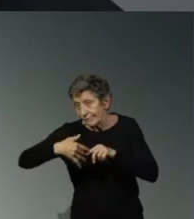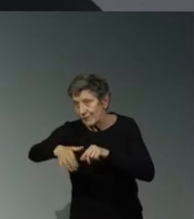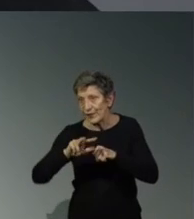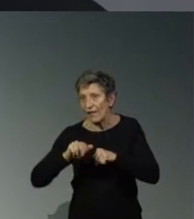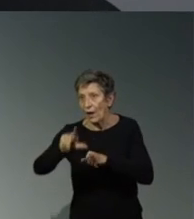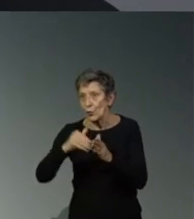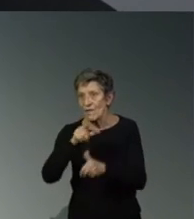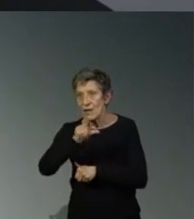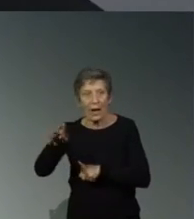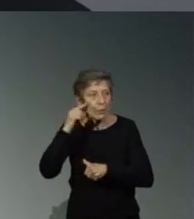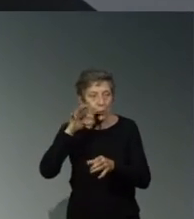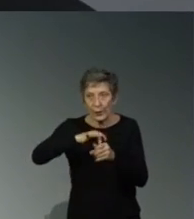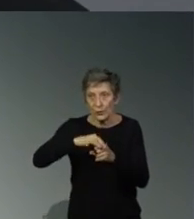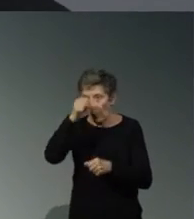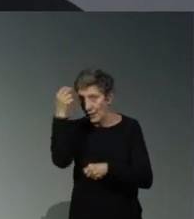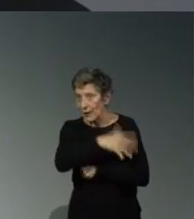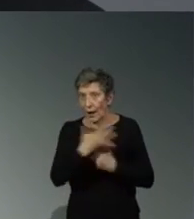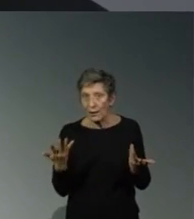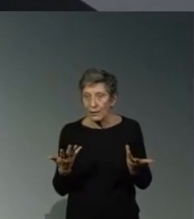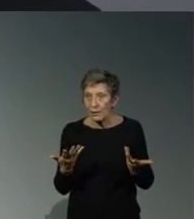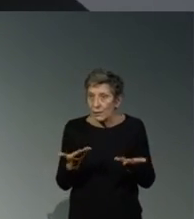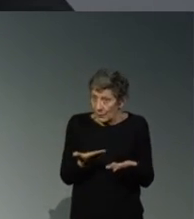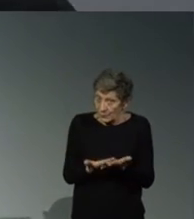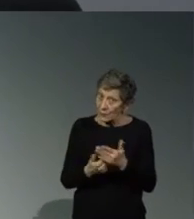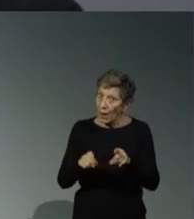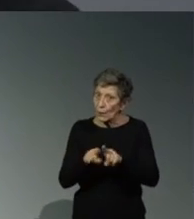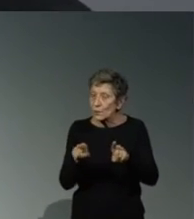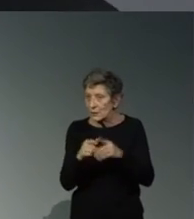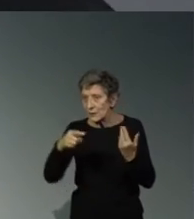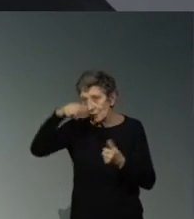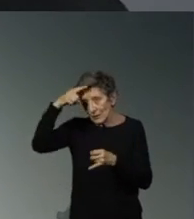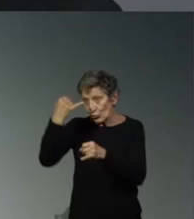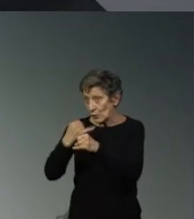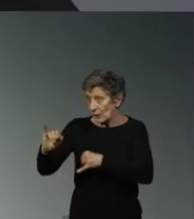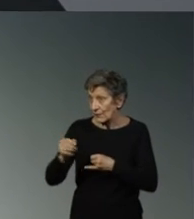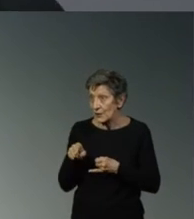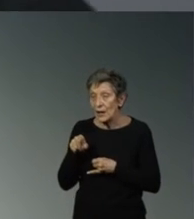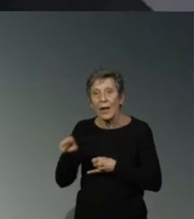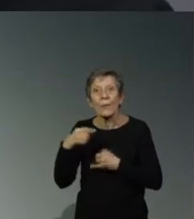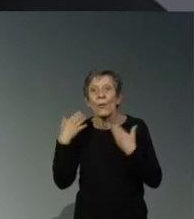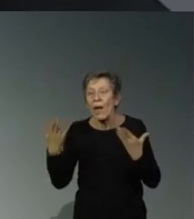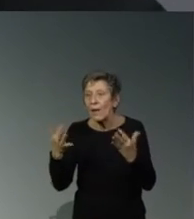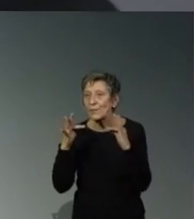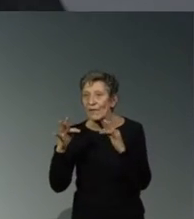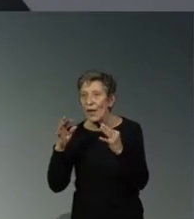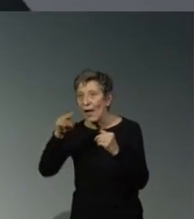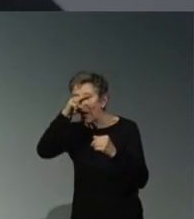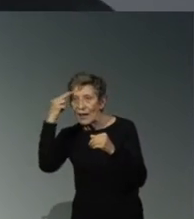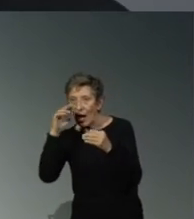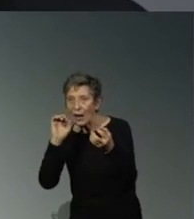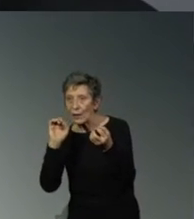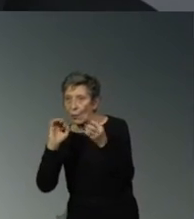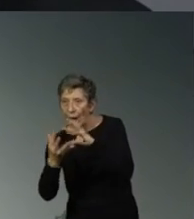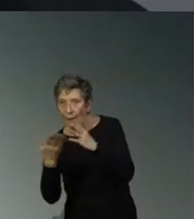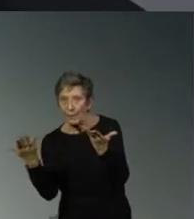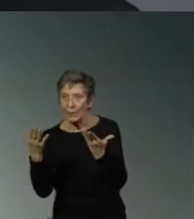américaines. C'est quand même ça aussi, mine de rien, tout ce qui est intelligence artificielle. Là, on est du côté dark web, on est du côté hacking, on